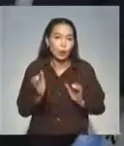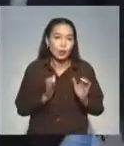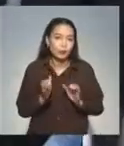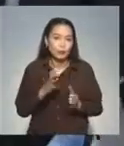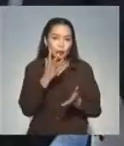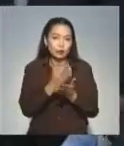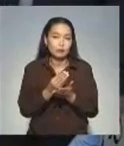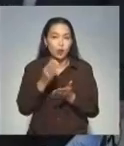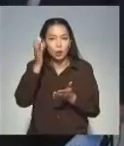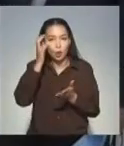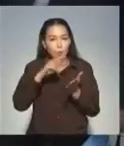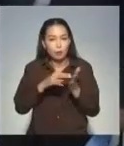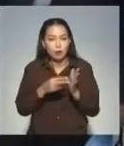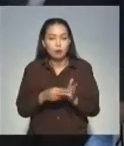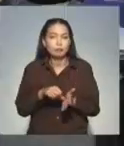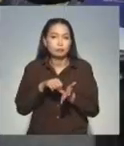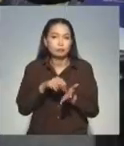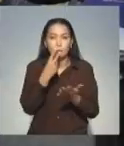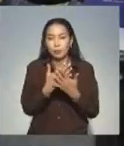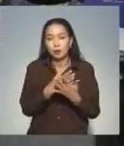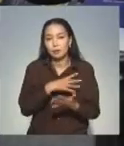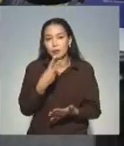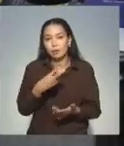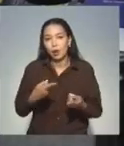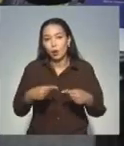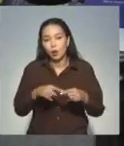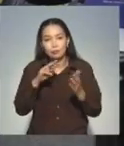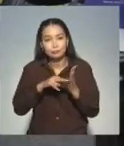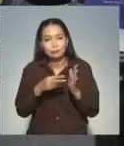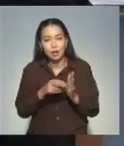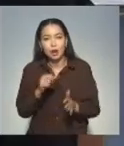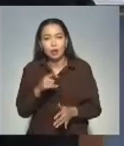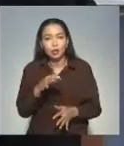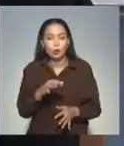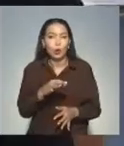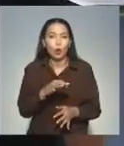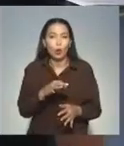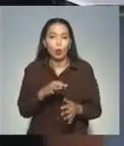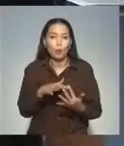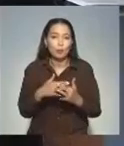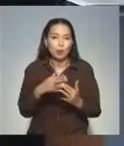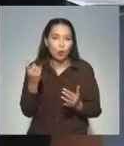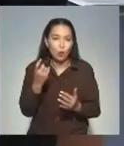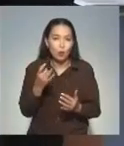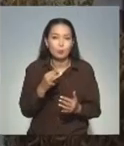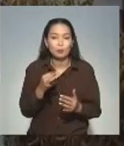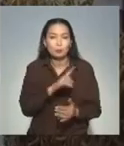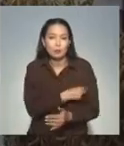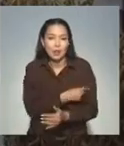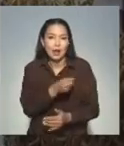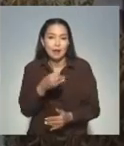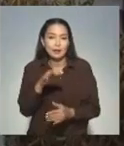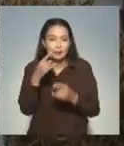Свои научные проекты представили 20 организаций. Это разработки ученых в сфере агропромышленного комплекса, медицины и IT-технологий,